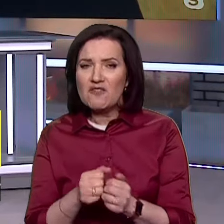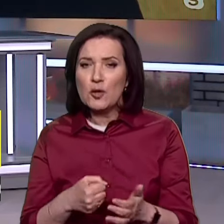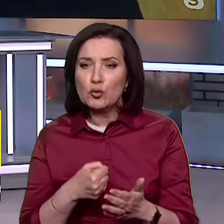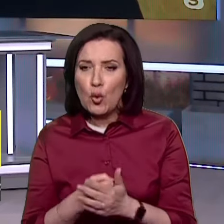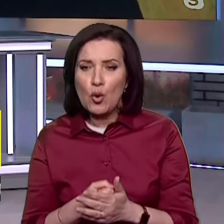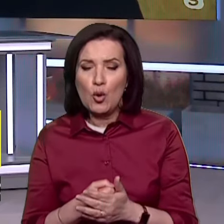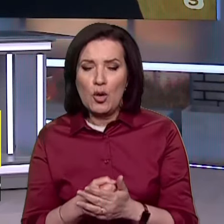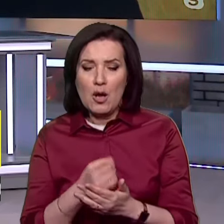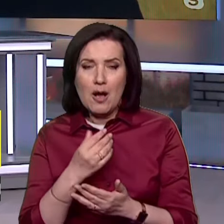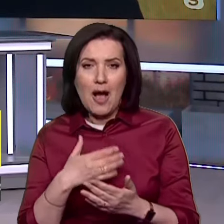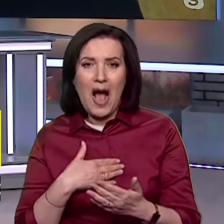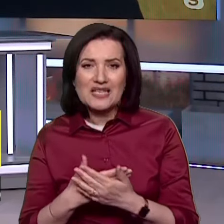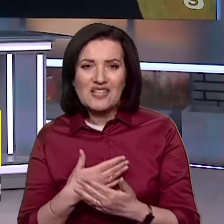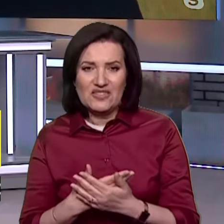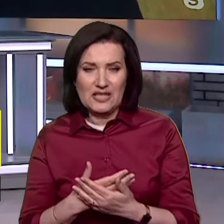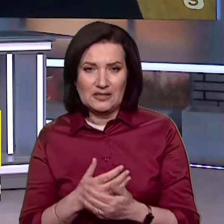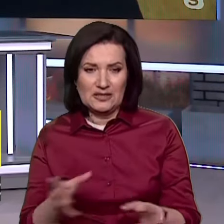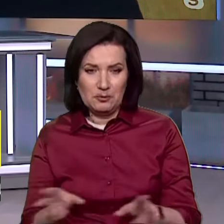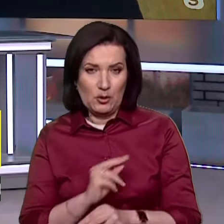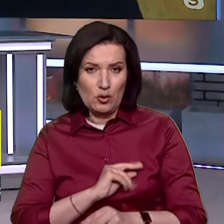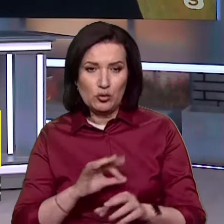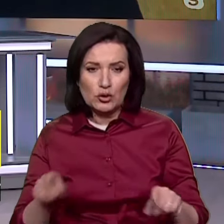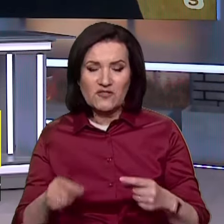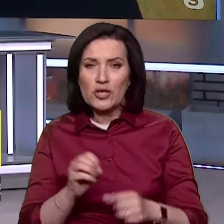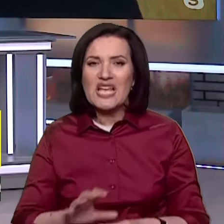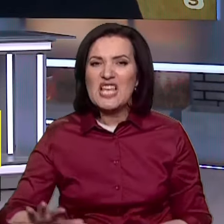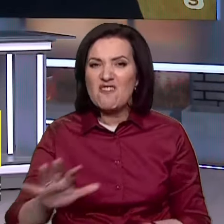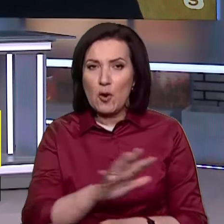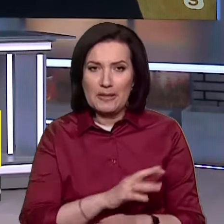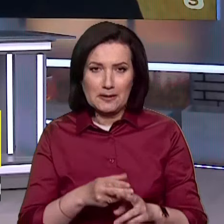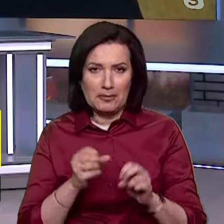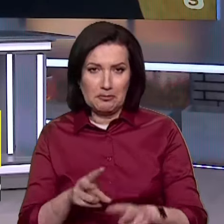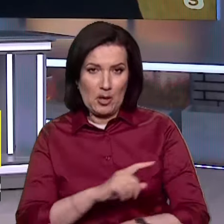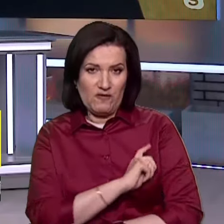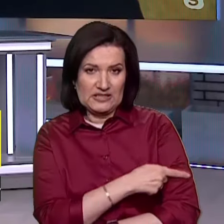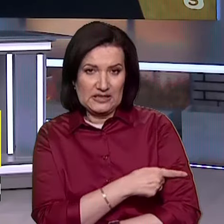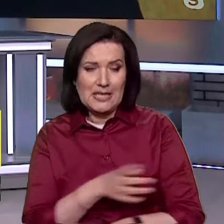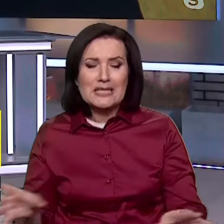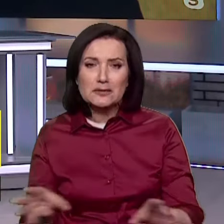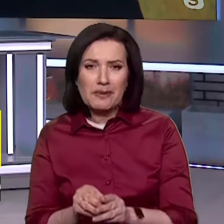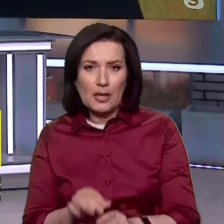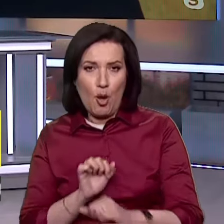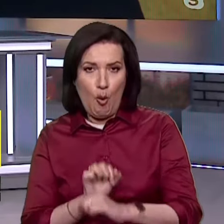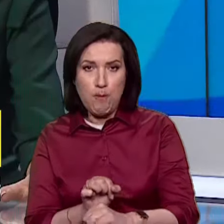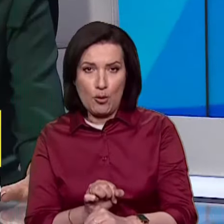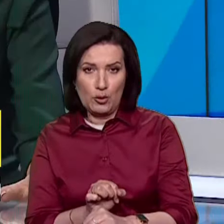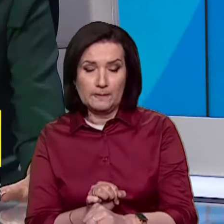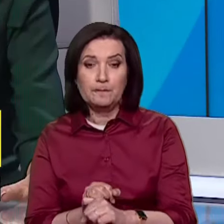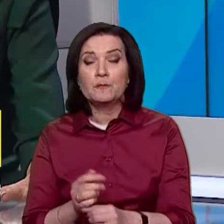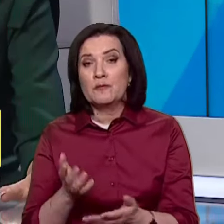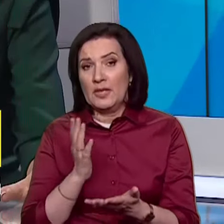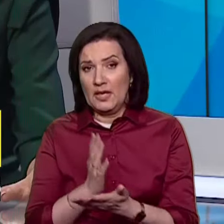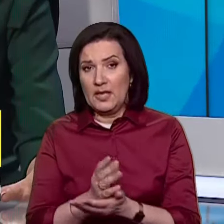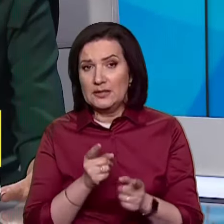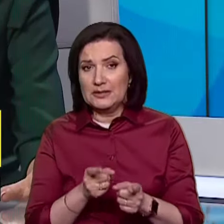до активізації спільної роботи щодо створення європейських безпекових сил, сил спільної оборони. Ну, тому що